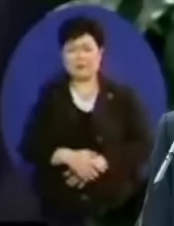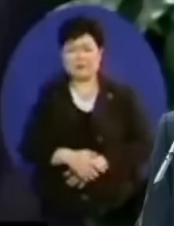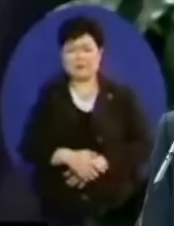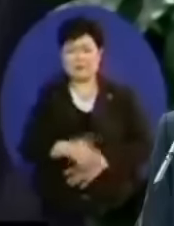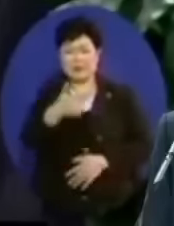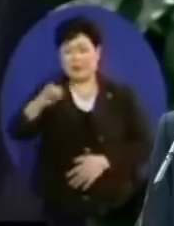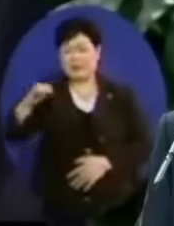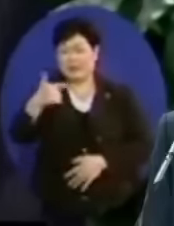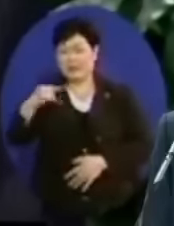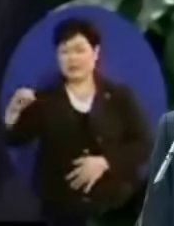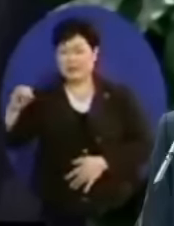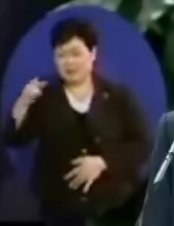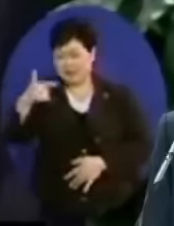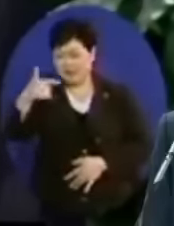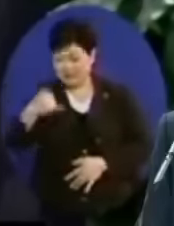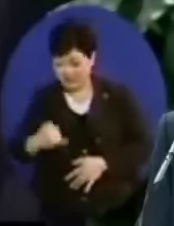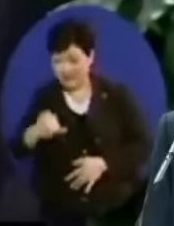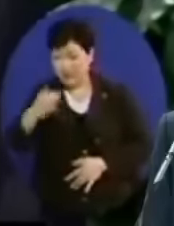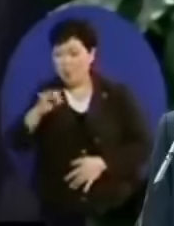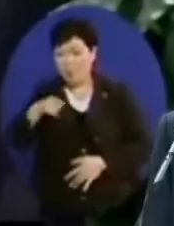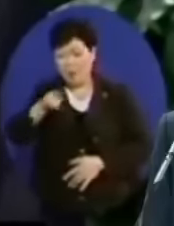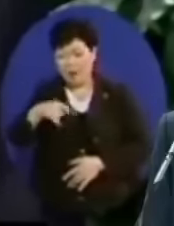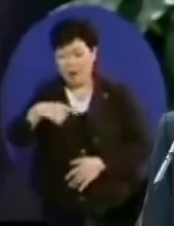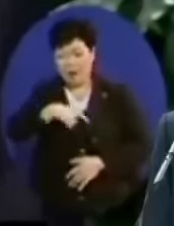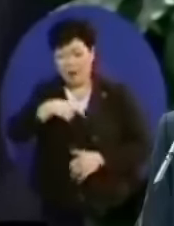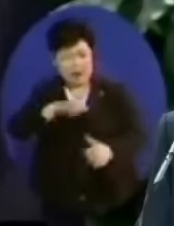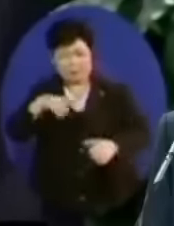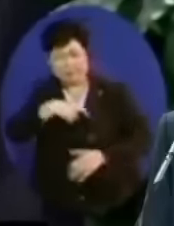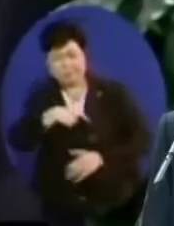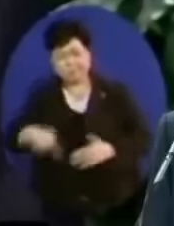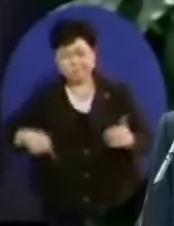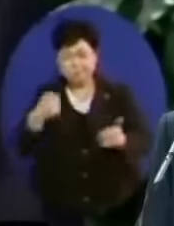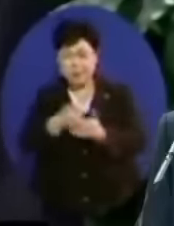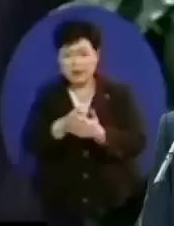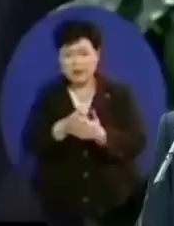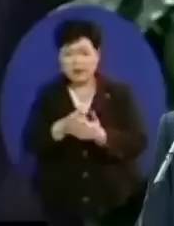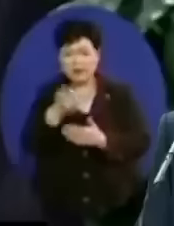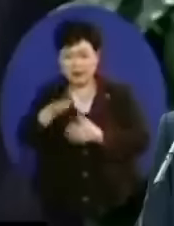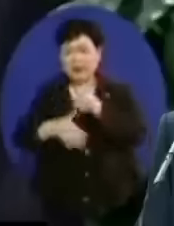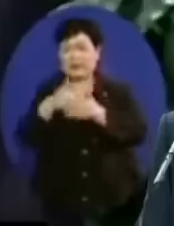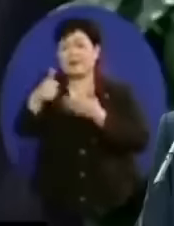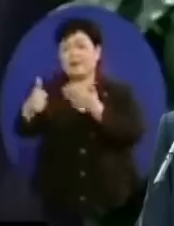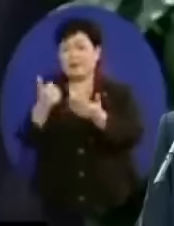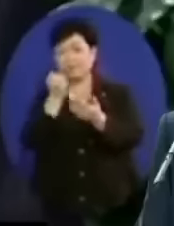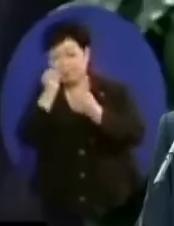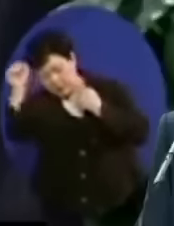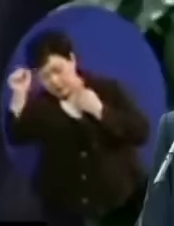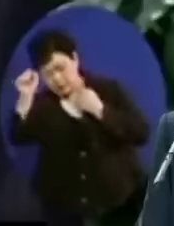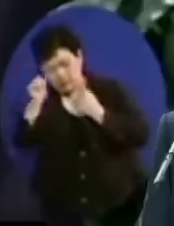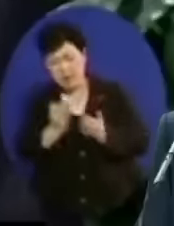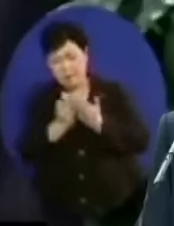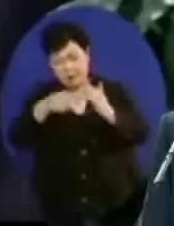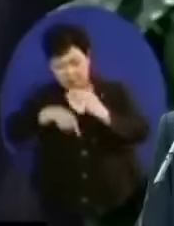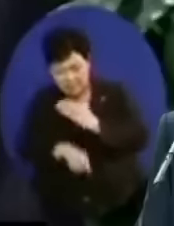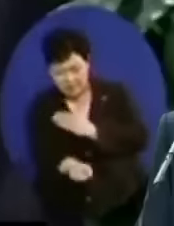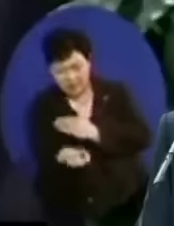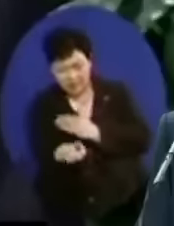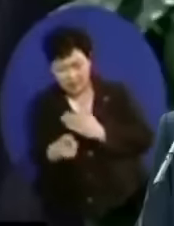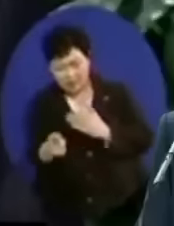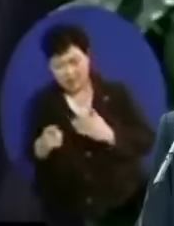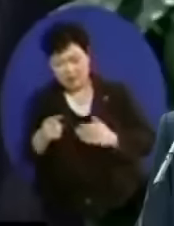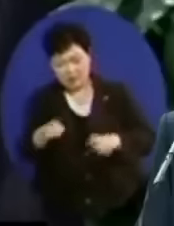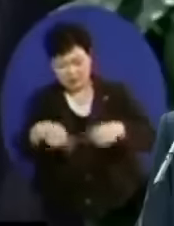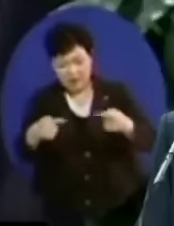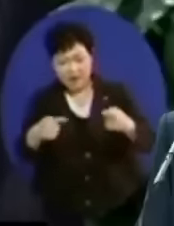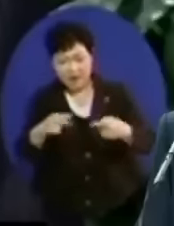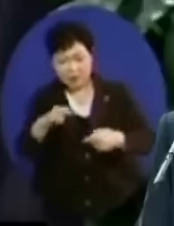니네배는 안 가겠다고 결심한 것입니다. 그러나 하나님을 피해서 배 밑창으로 내려가도